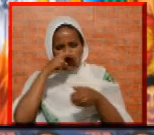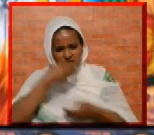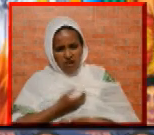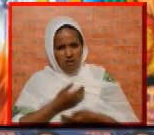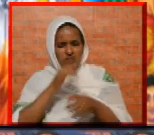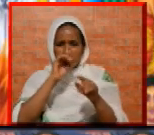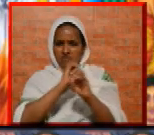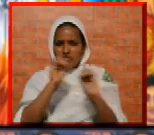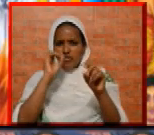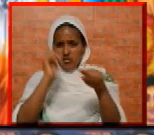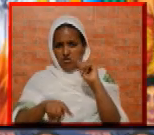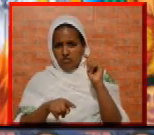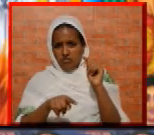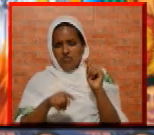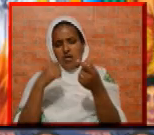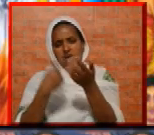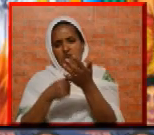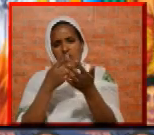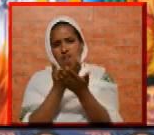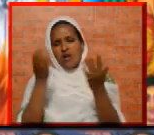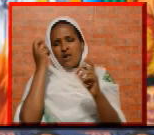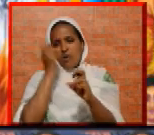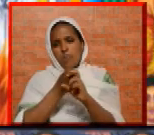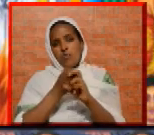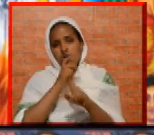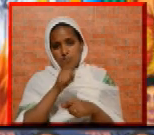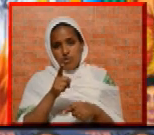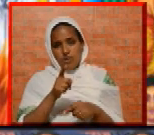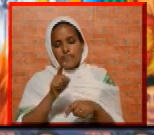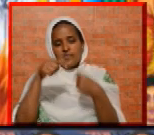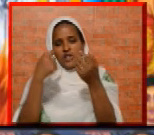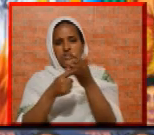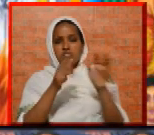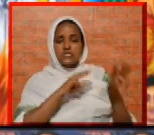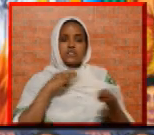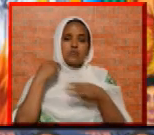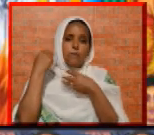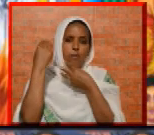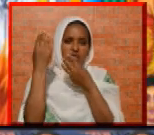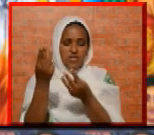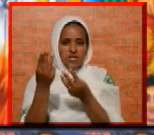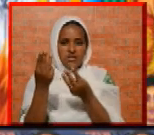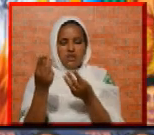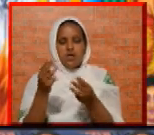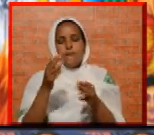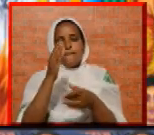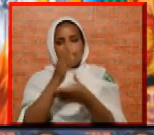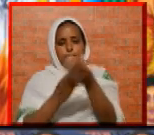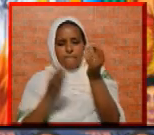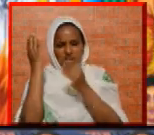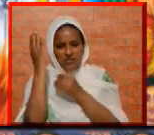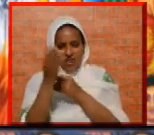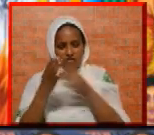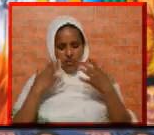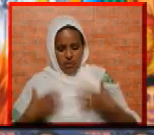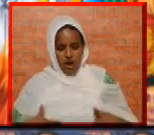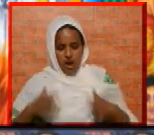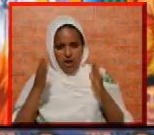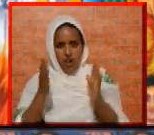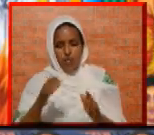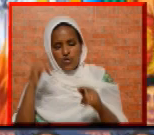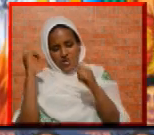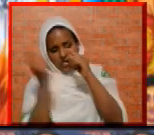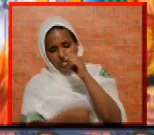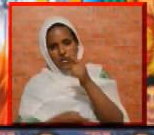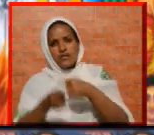ይችላሉ። ህፃናት ግን በጣም ይሄ ነገር ከባድ ነው እና ሰማይትነትን በሰይፍ